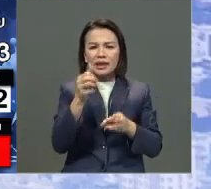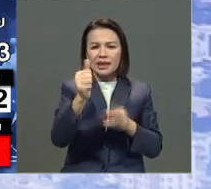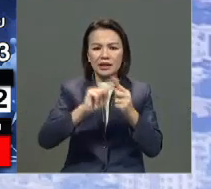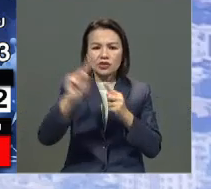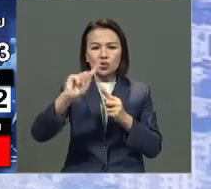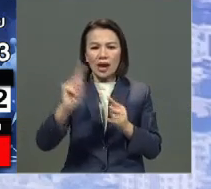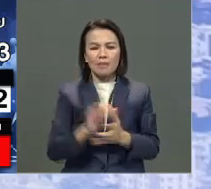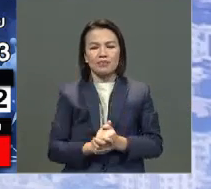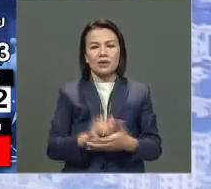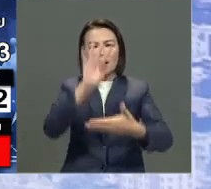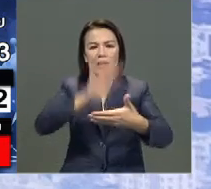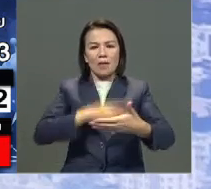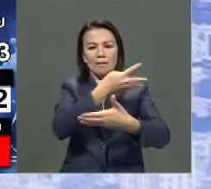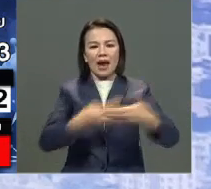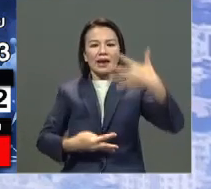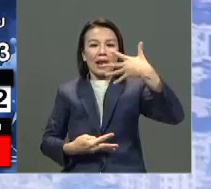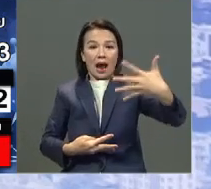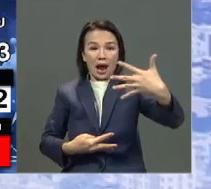ครับเพราะฉะนั้นเราต้องปกป้องตัวเราเองวิธีการที่เราจะปกป้องตัวเราเองได้ดีที่สุดคือกลับมาอยู่ที่5